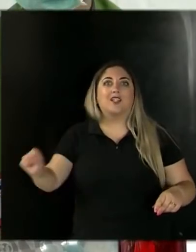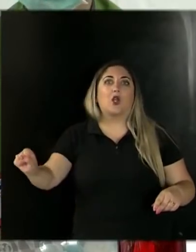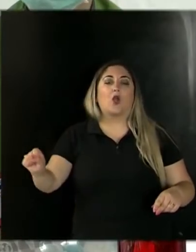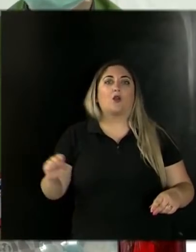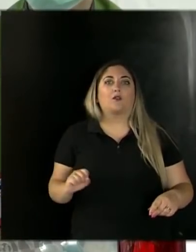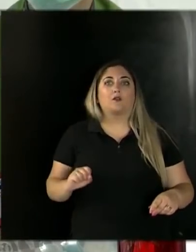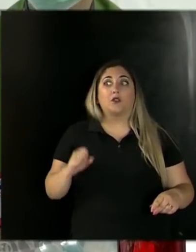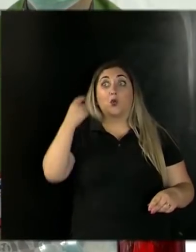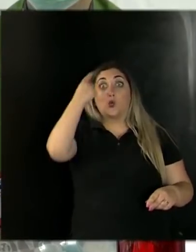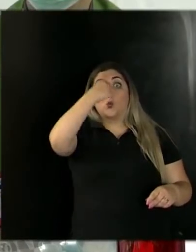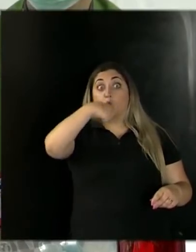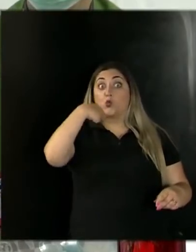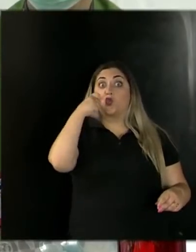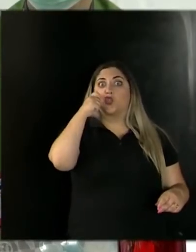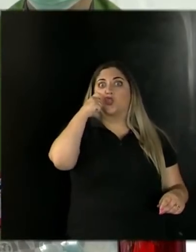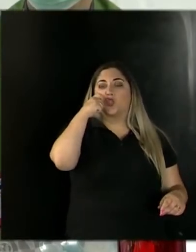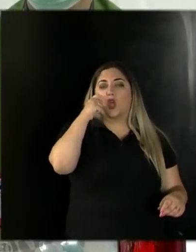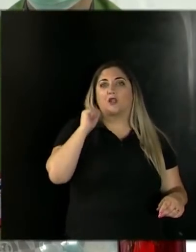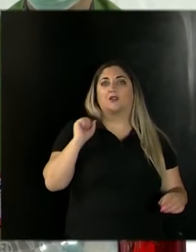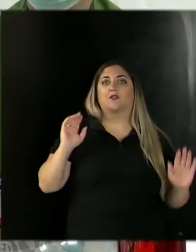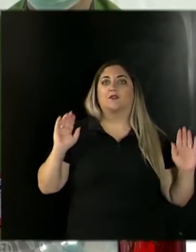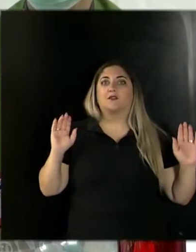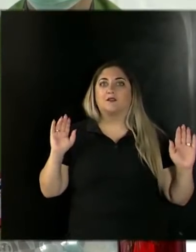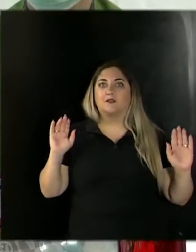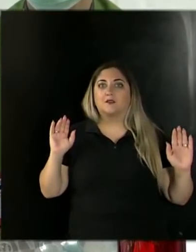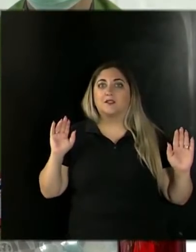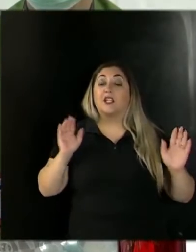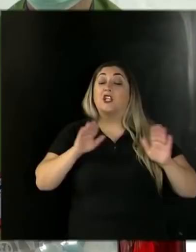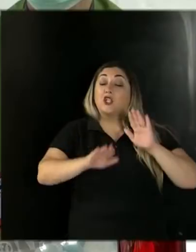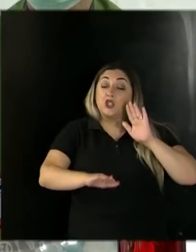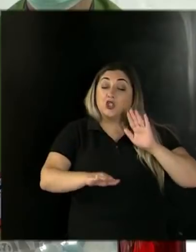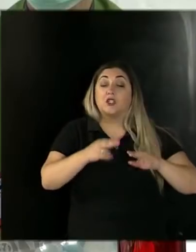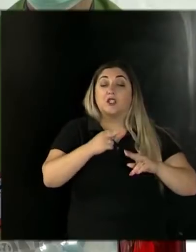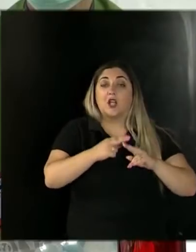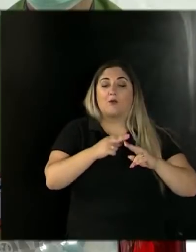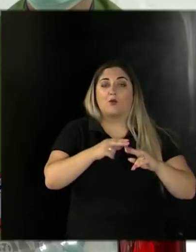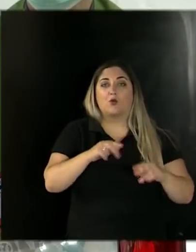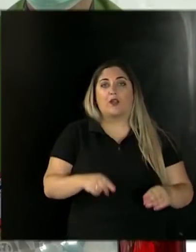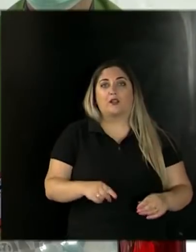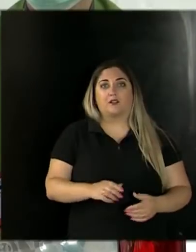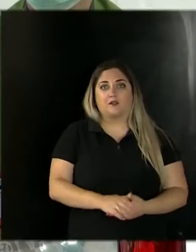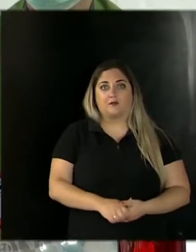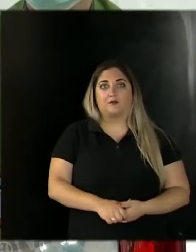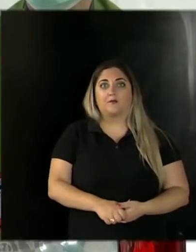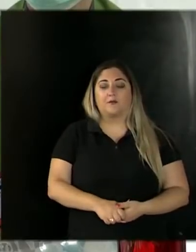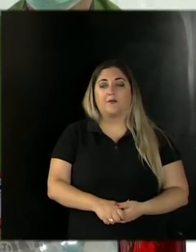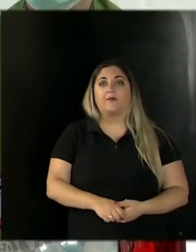għandu l-wiċċ ukoll jgħid dak li qiegħed jgħid. Jekk aħna nkunu